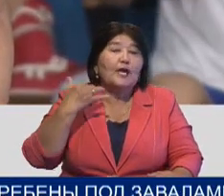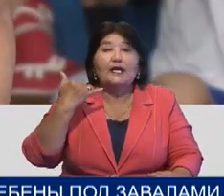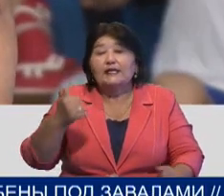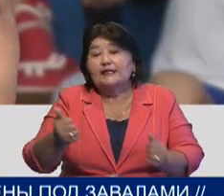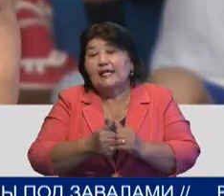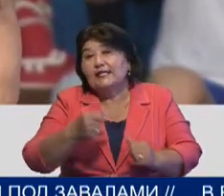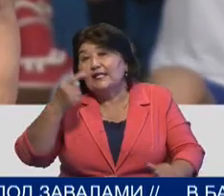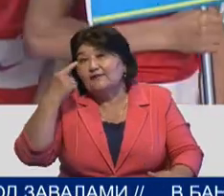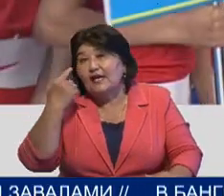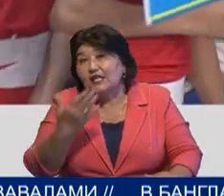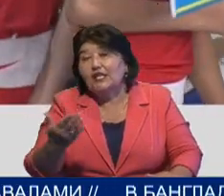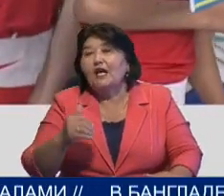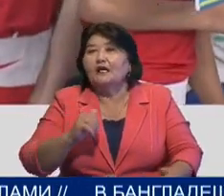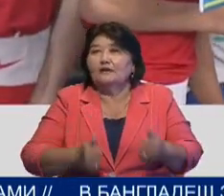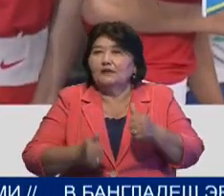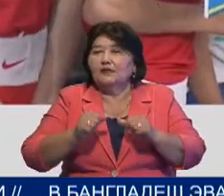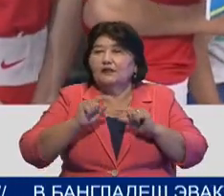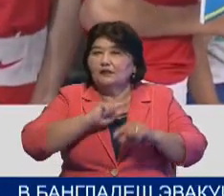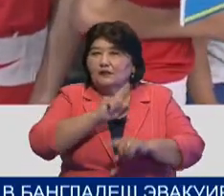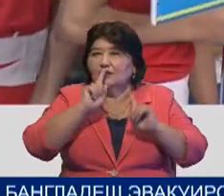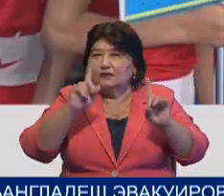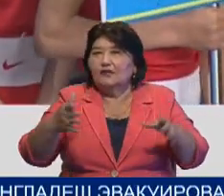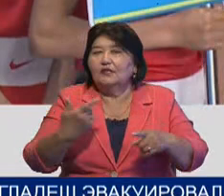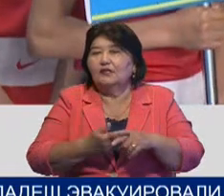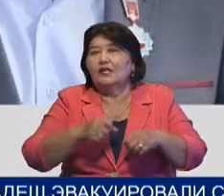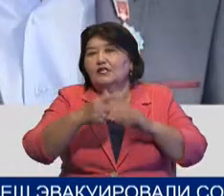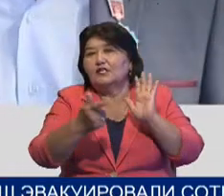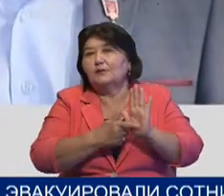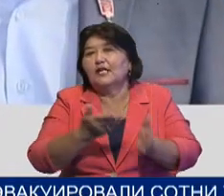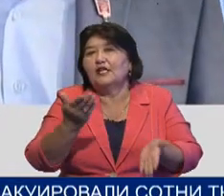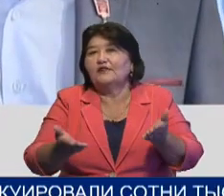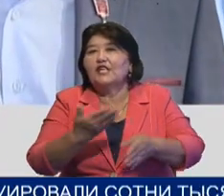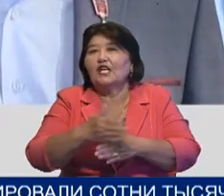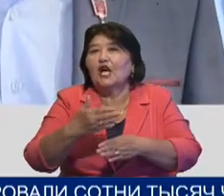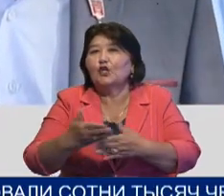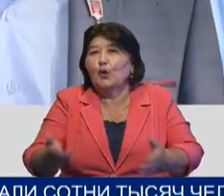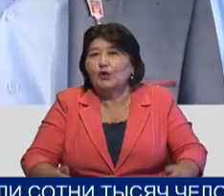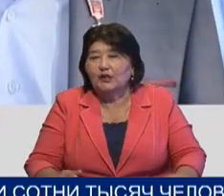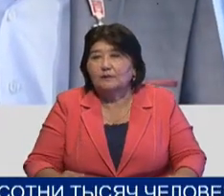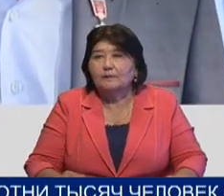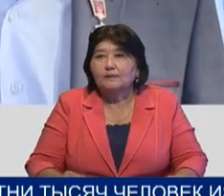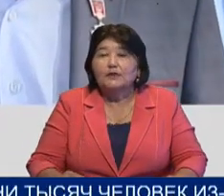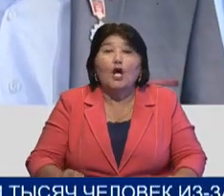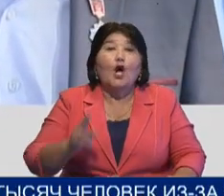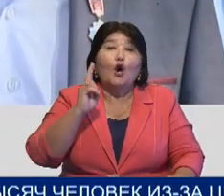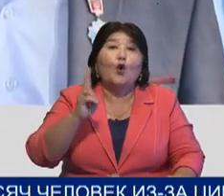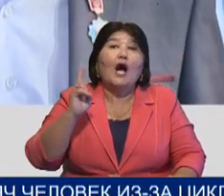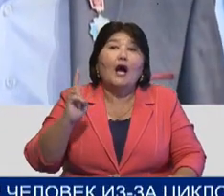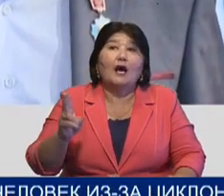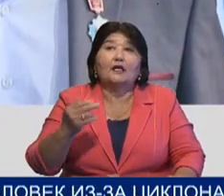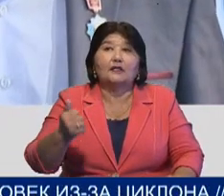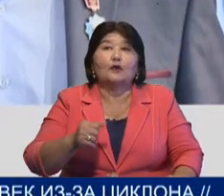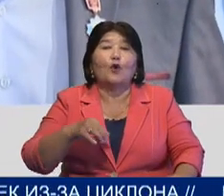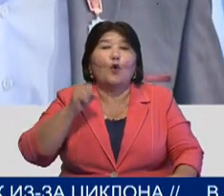соседнего Кыргызстана оспаривать звание сильнейших в семнадцати весовых категориях ныш каражанов